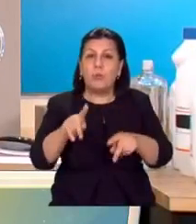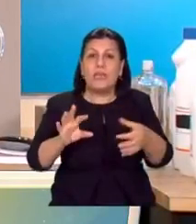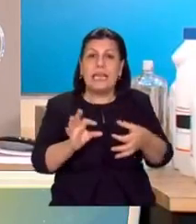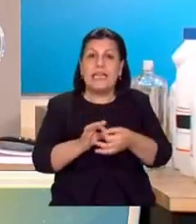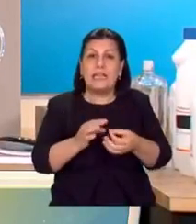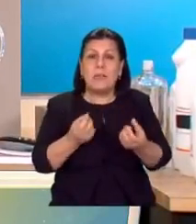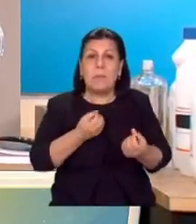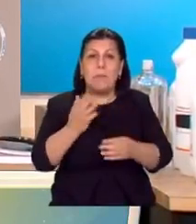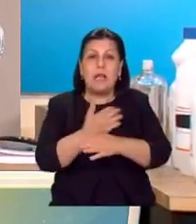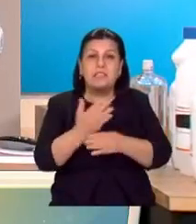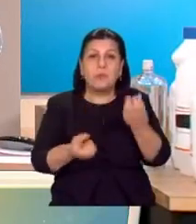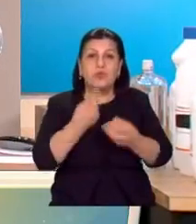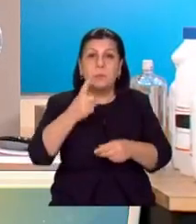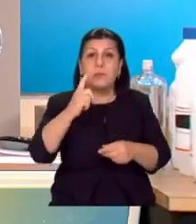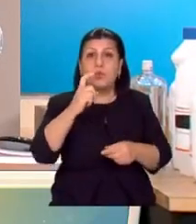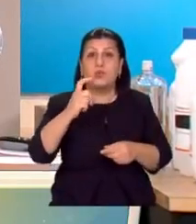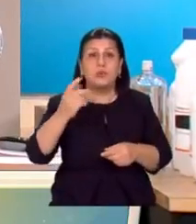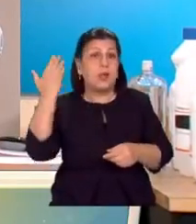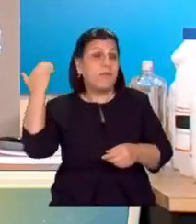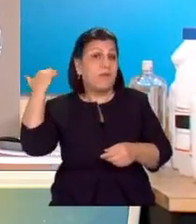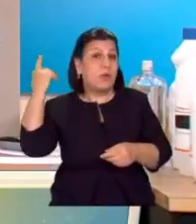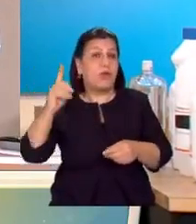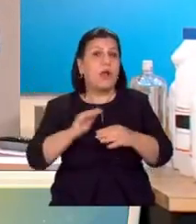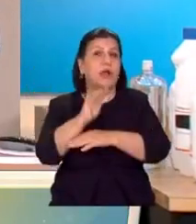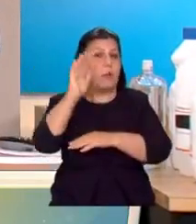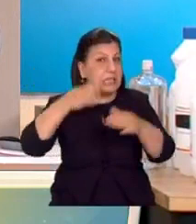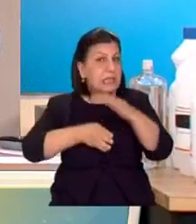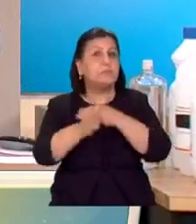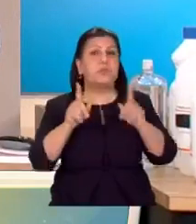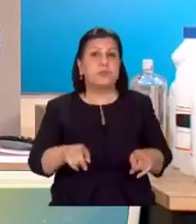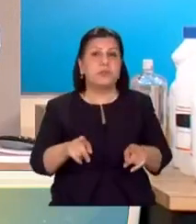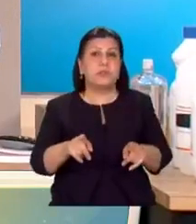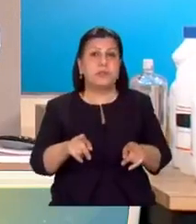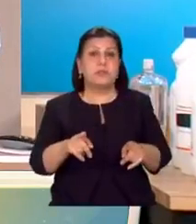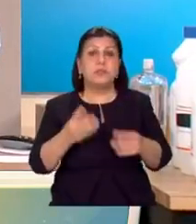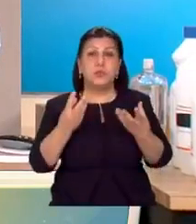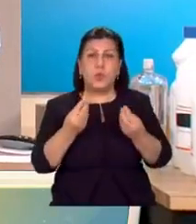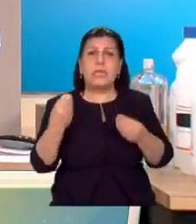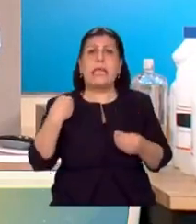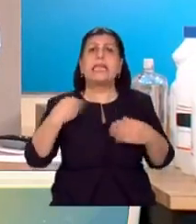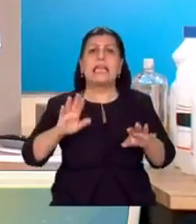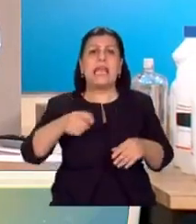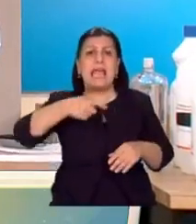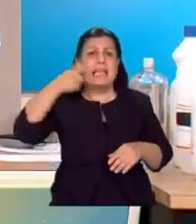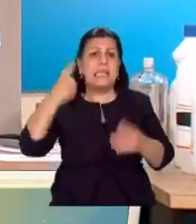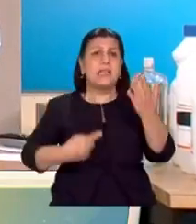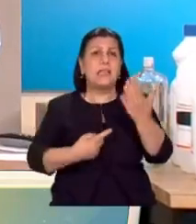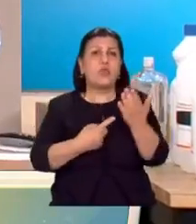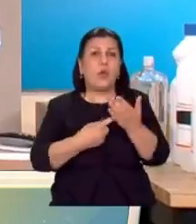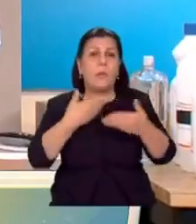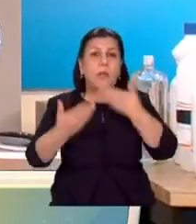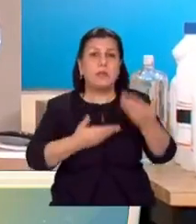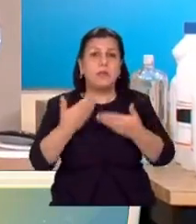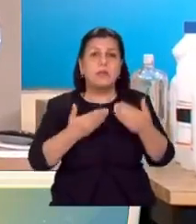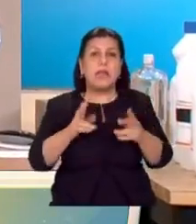ilgili ürünler geliştiren mücadele 1910 ortalarında hayatımız Aslında girmişti çok da yeniliği hatta eski teknolojilerden